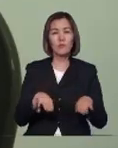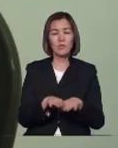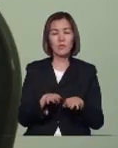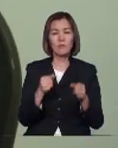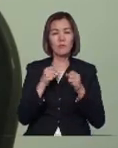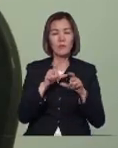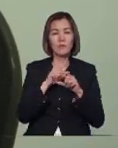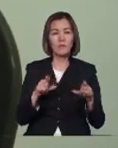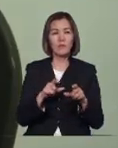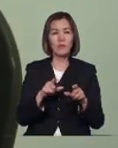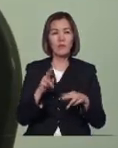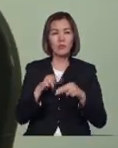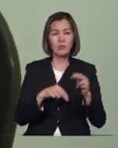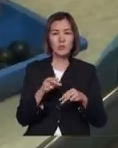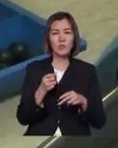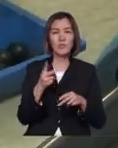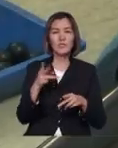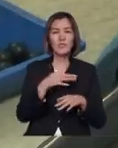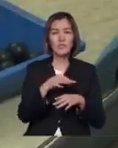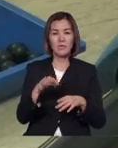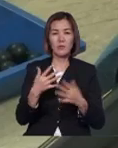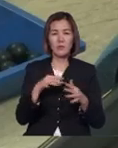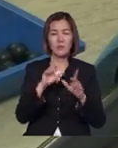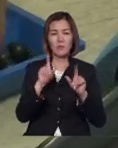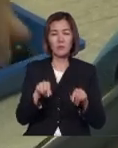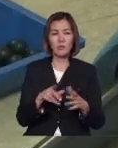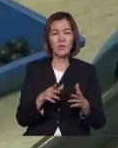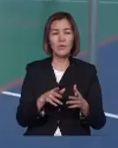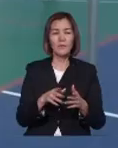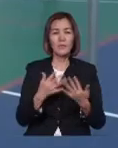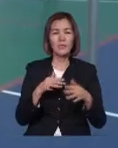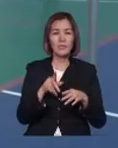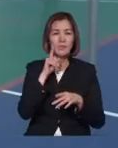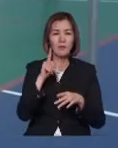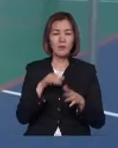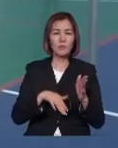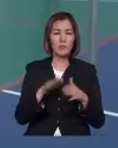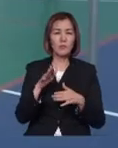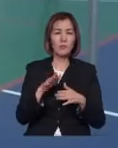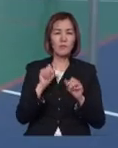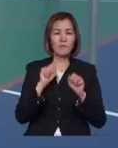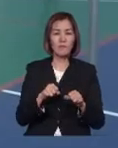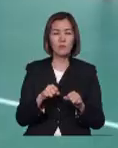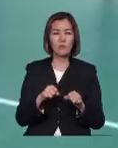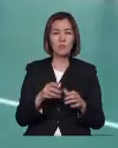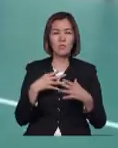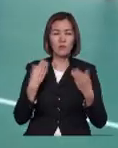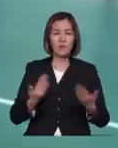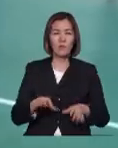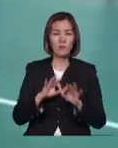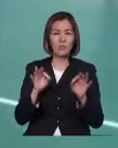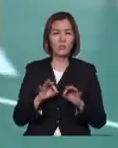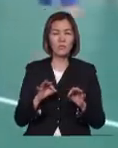спортивные комплексы будут построены еще в нескольких населенных пунктах, чтобы у сельской молодежи и подростков была возможность поддерживать здоровый образ жизни